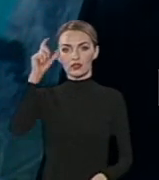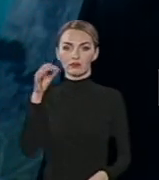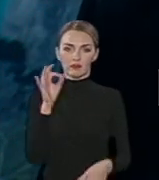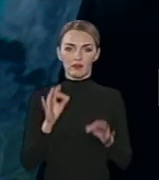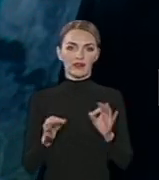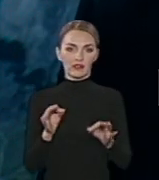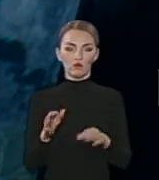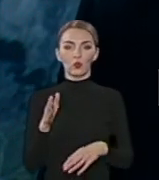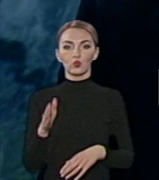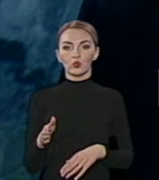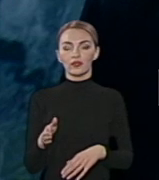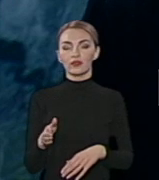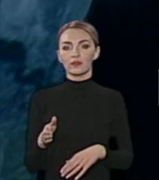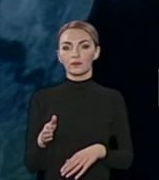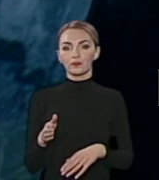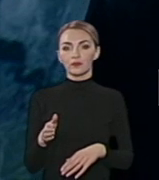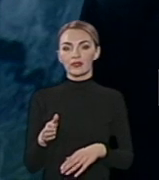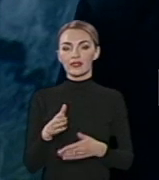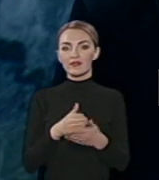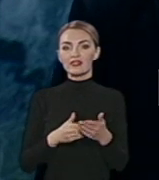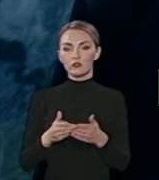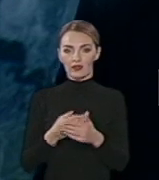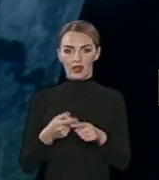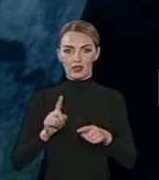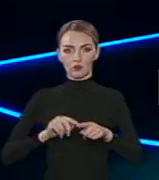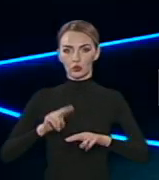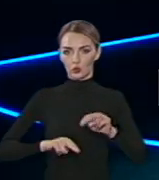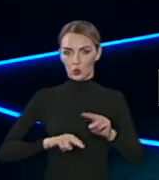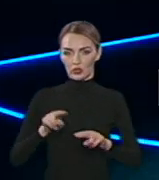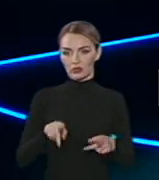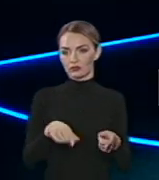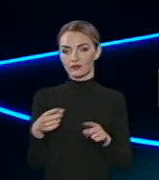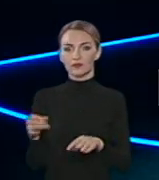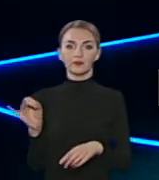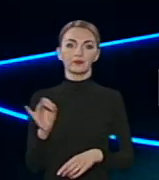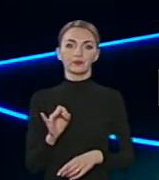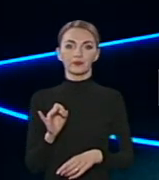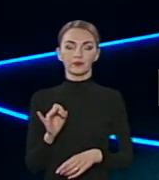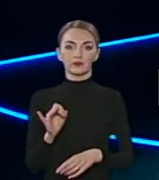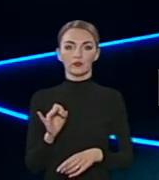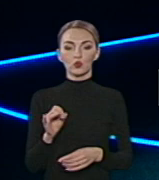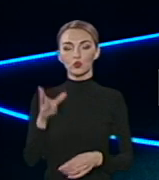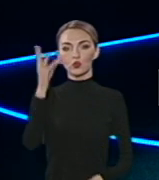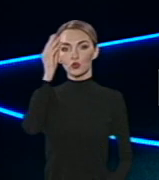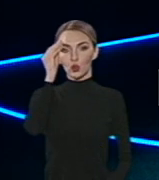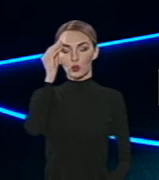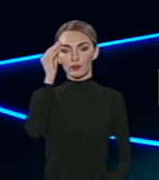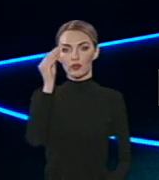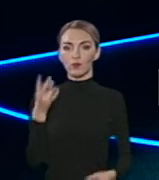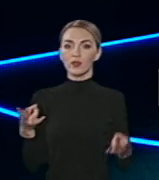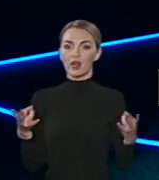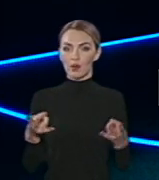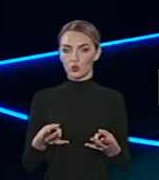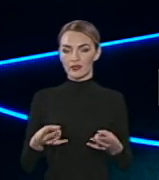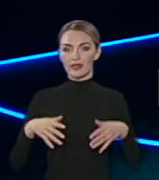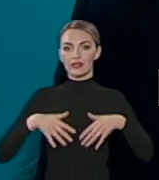справедливо будет каким-то образом диверсифицировать эти постройки и, соответственно, с учетом действительных потребностей